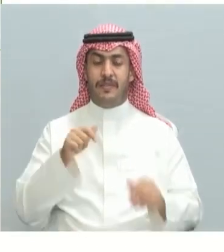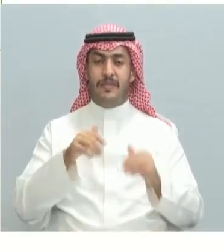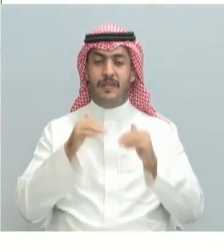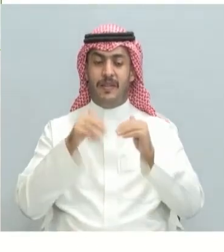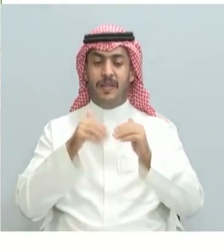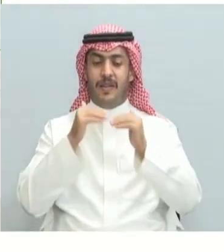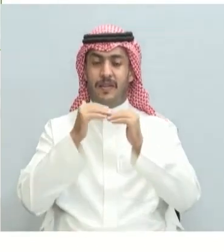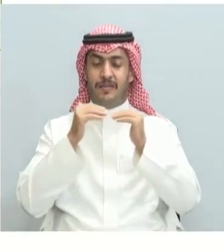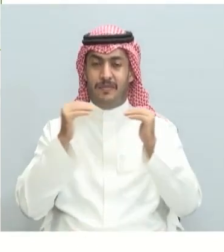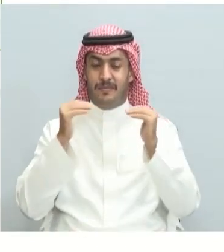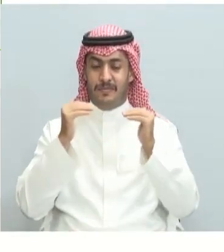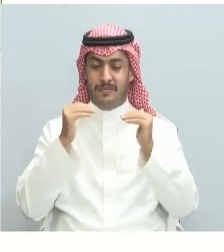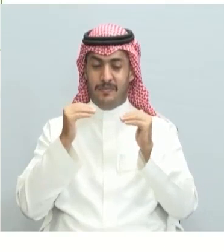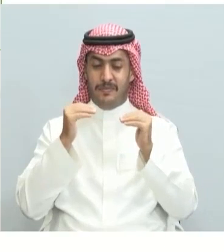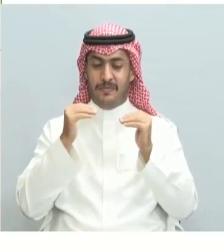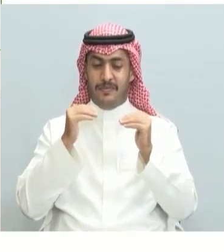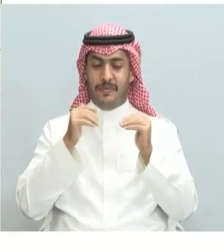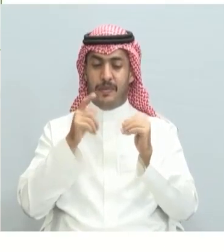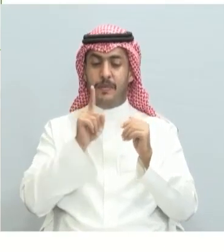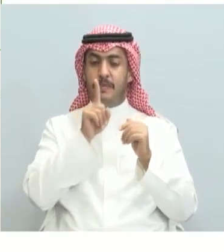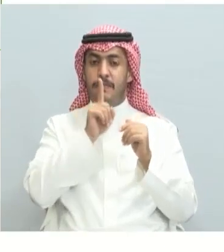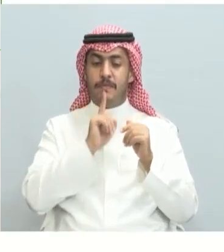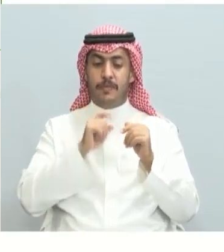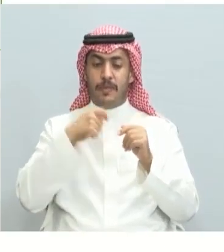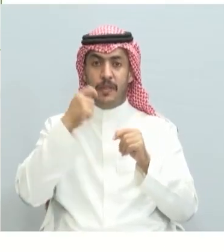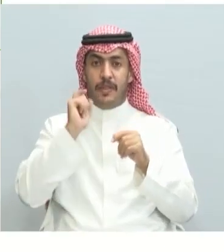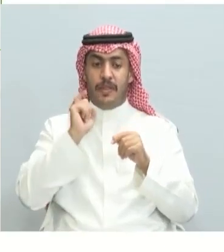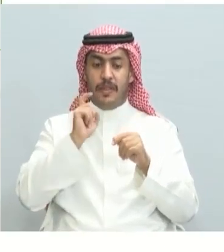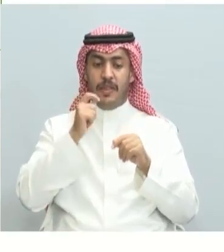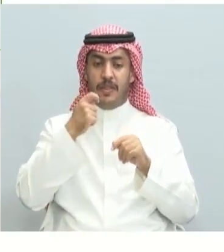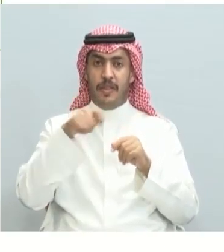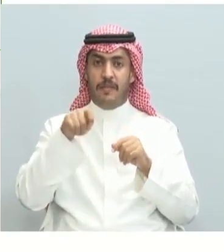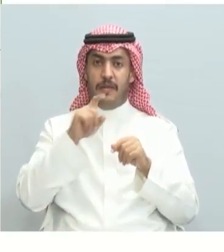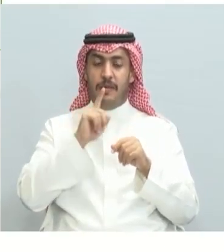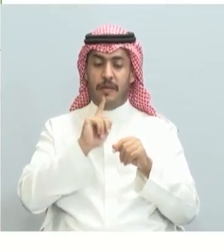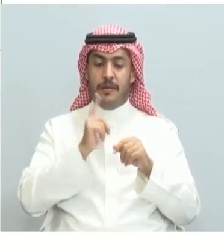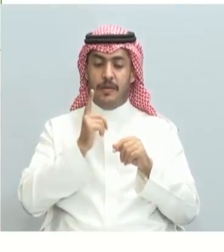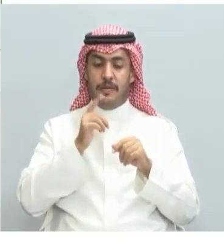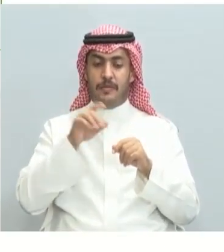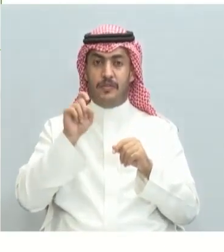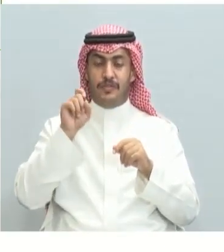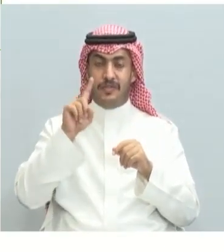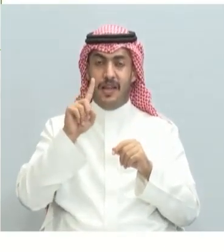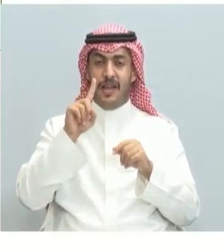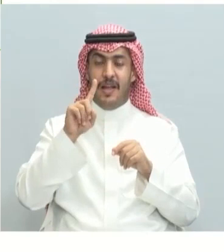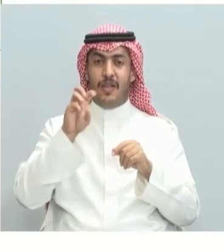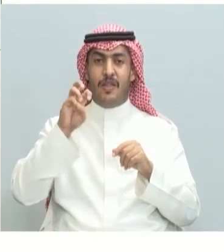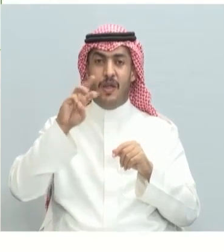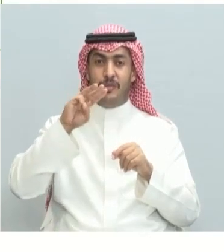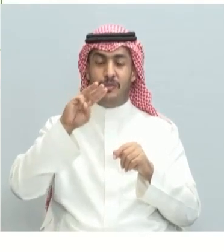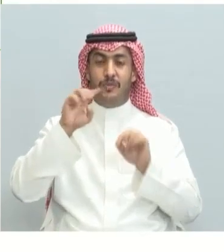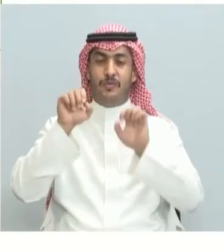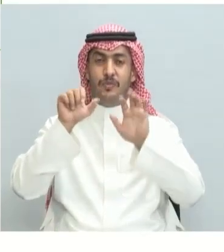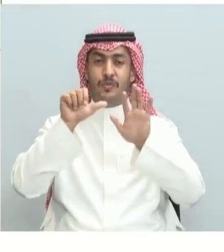الجانب الافقي هنا مده الاستحقاق ونرى انها بدات من شهر ثلاثه اشهر